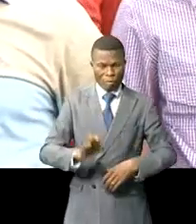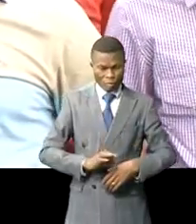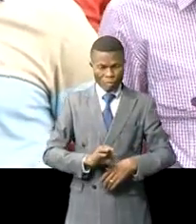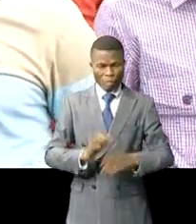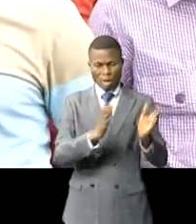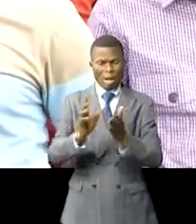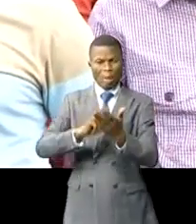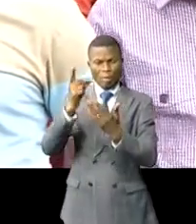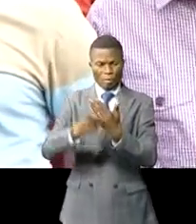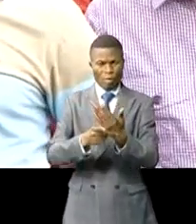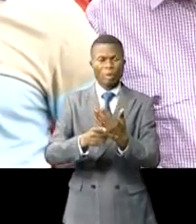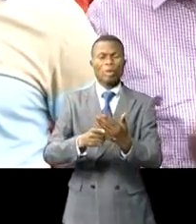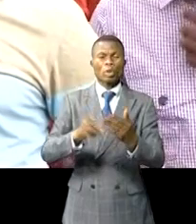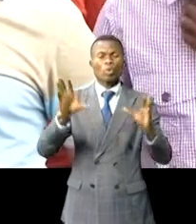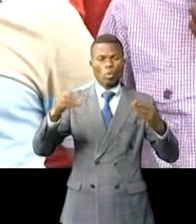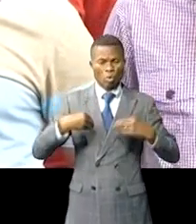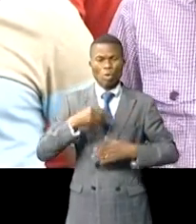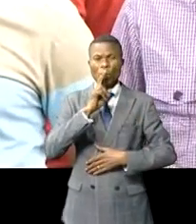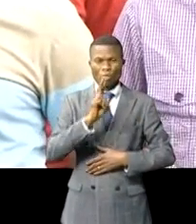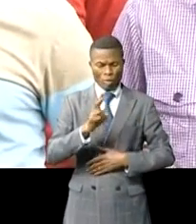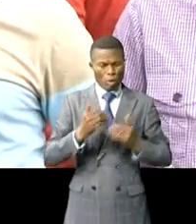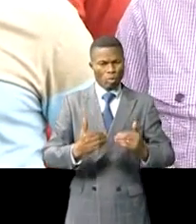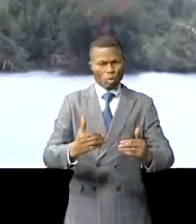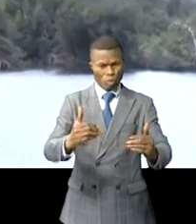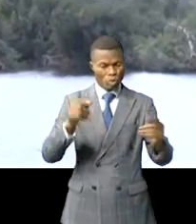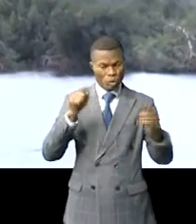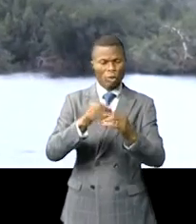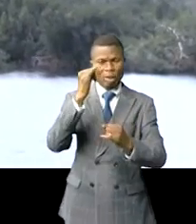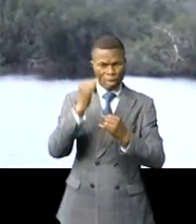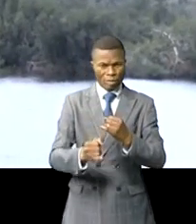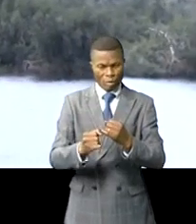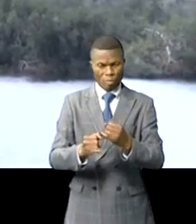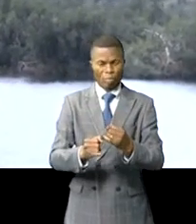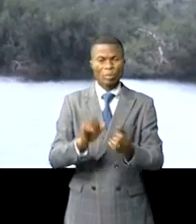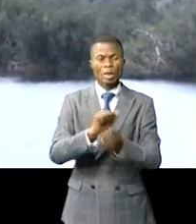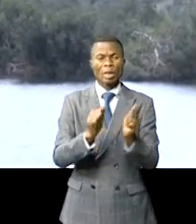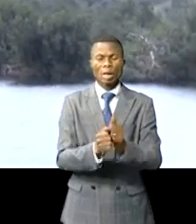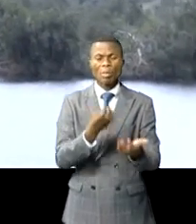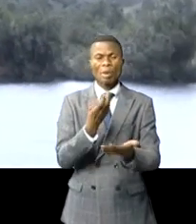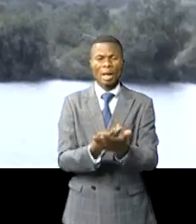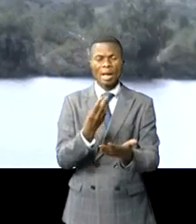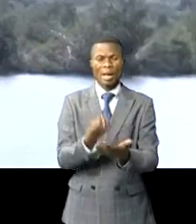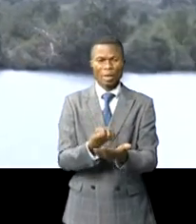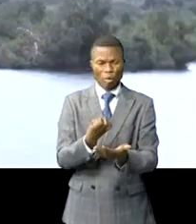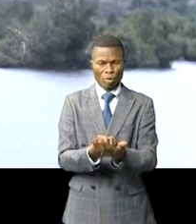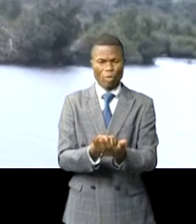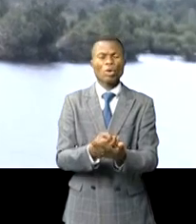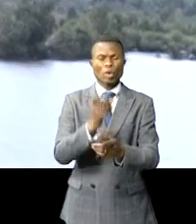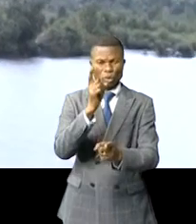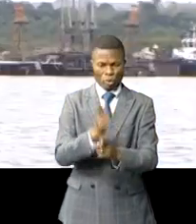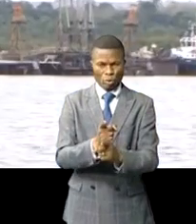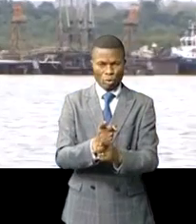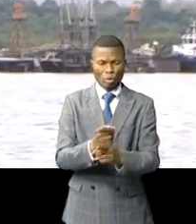projet. Nous sommes optimistes que nous allons continuer jusqu'au bout. Je crois que l'impact économique sera autant